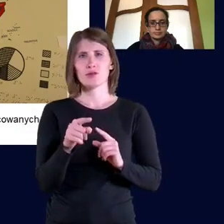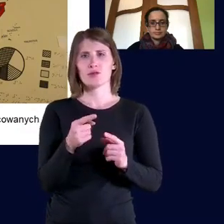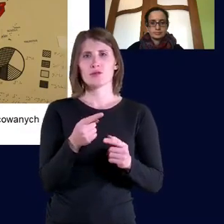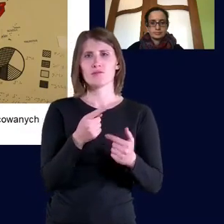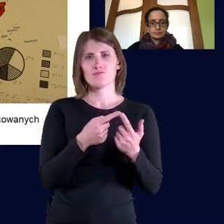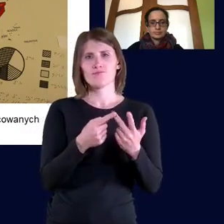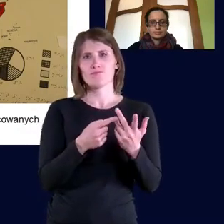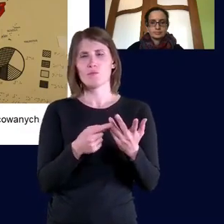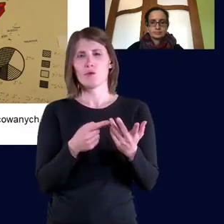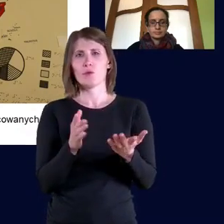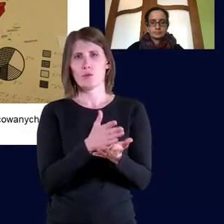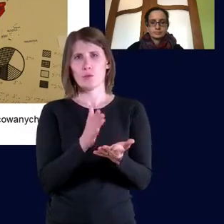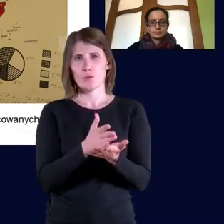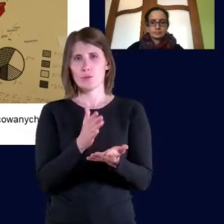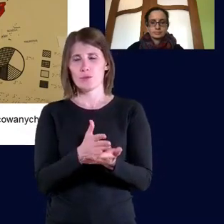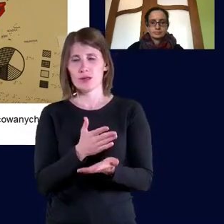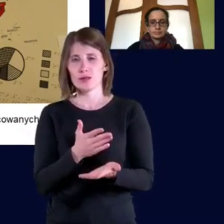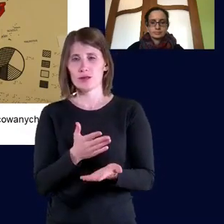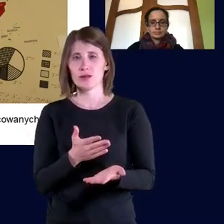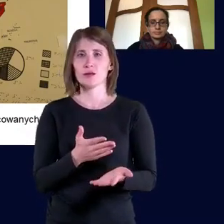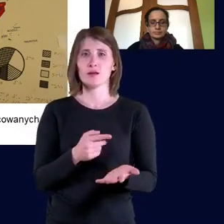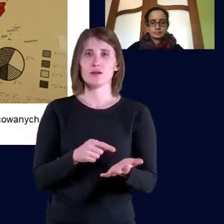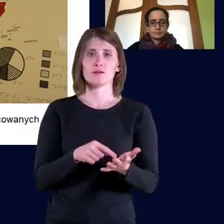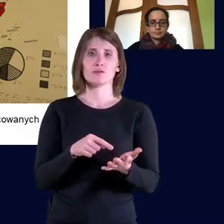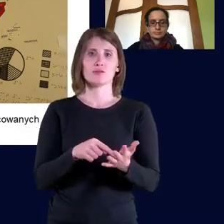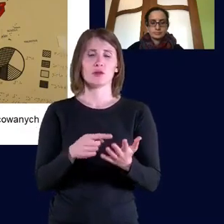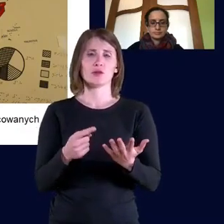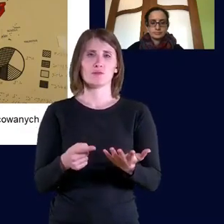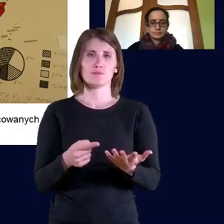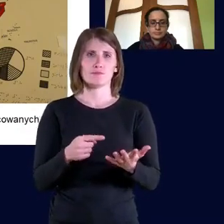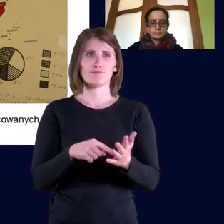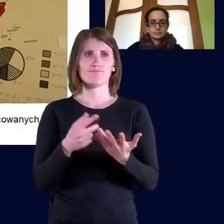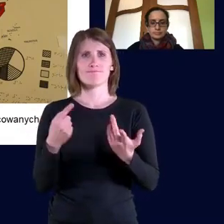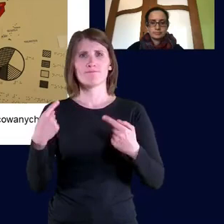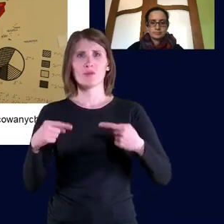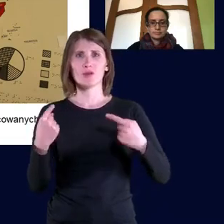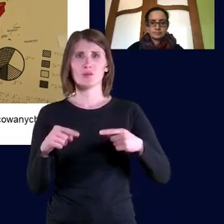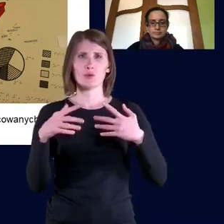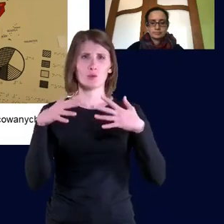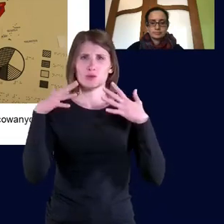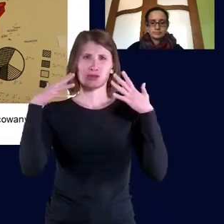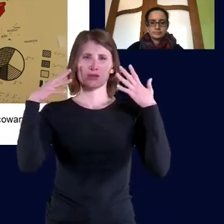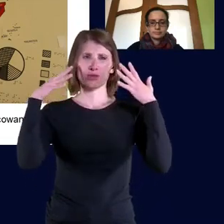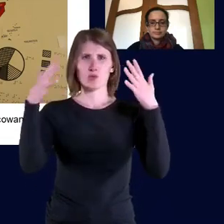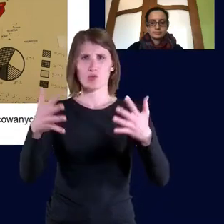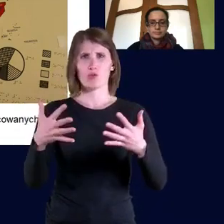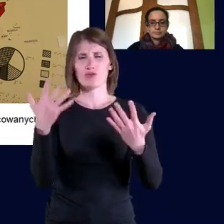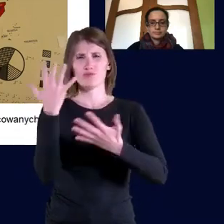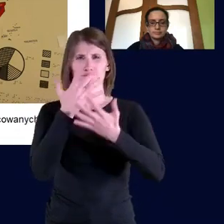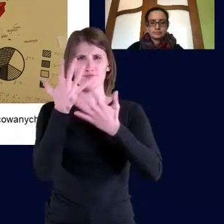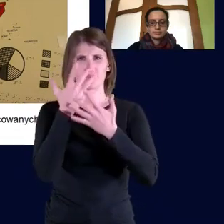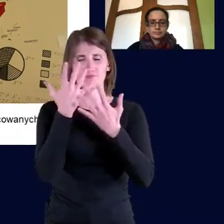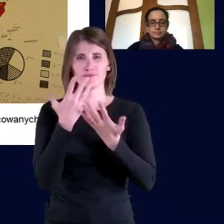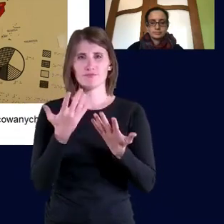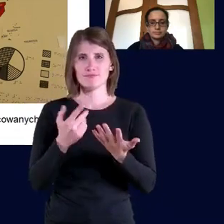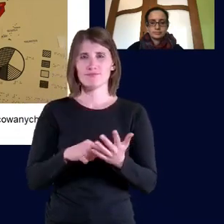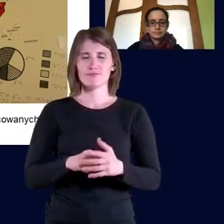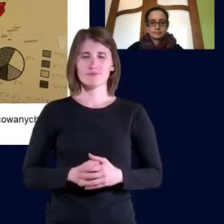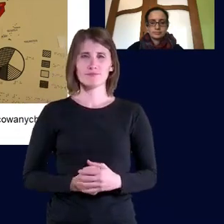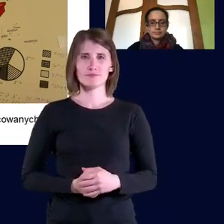rezygnuje po to żeby nie zaciemnić treści i odbioru takiej